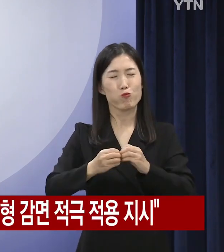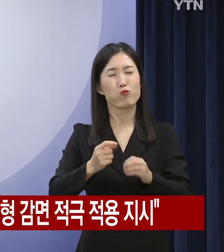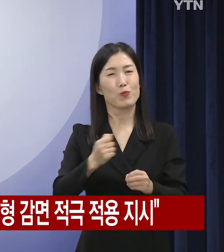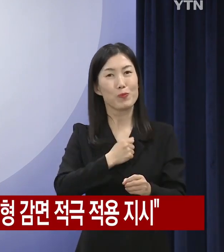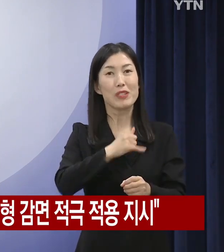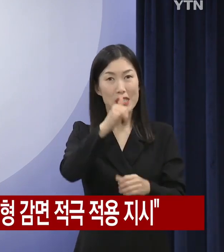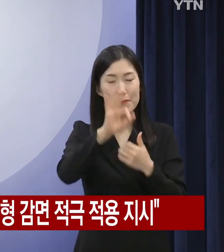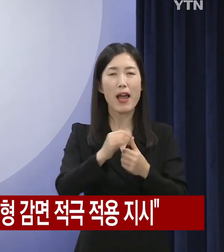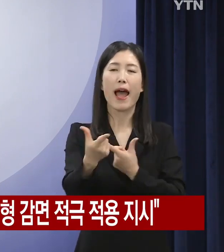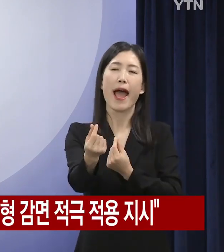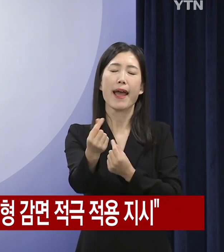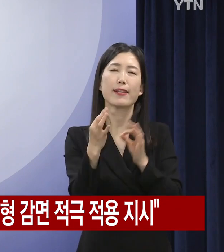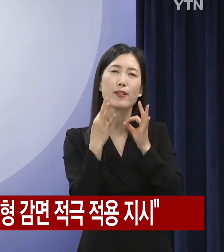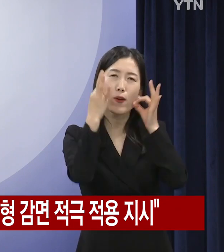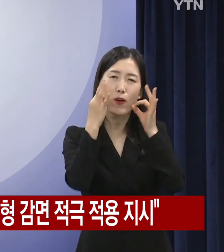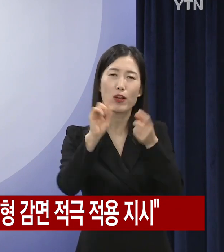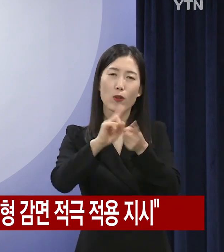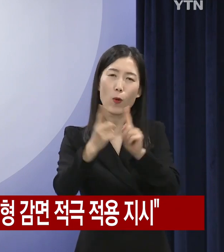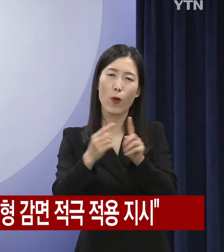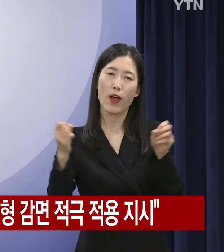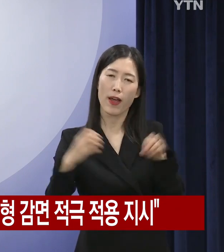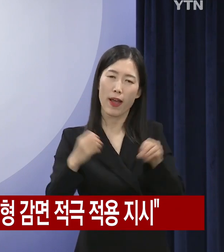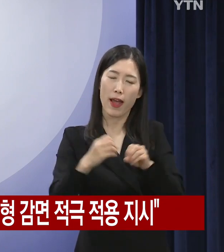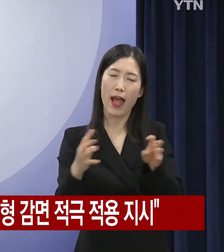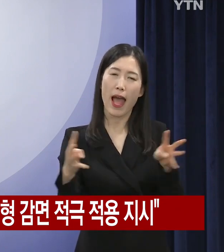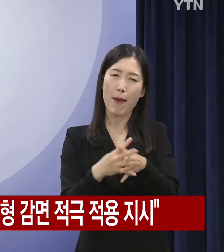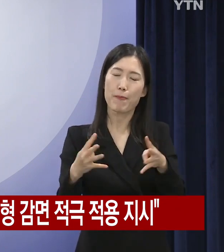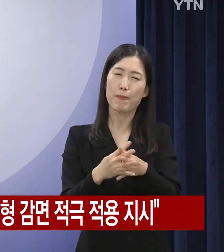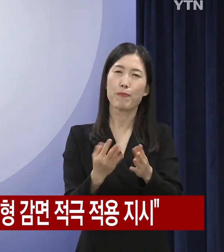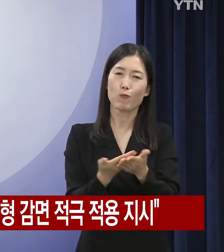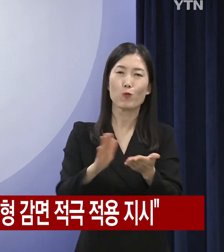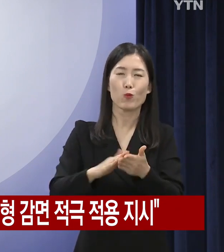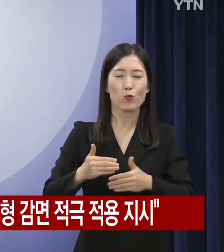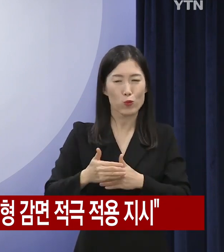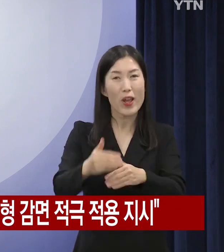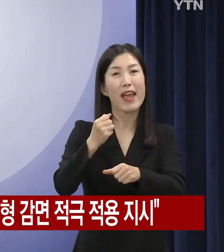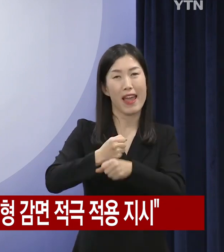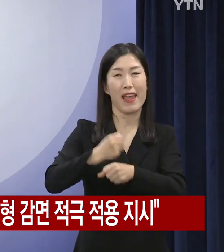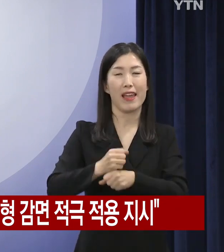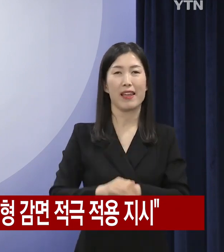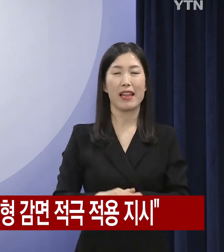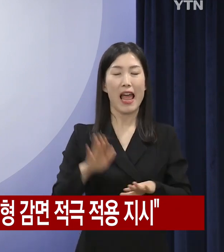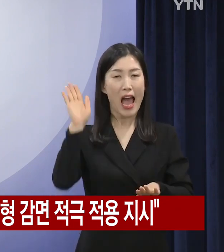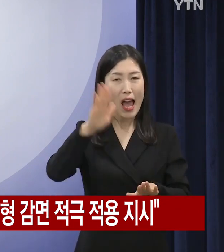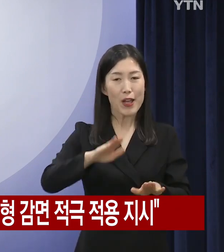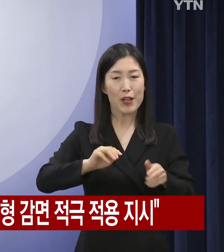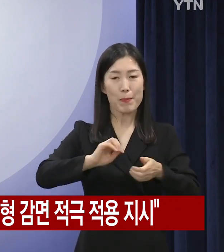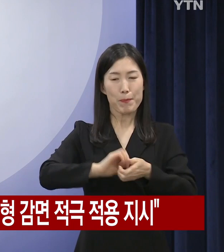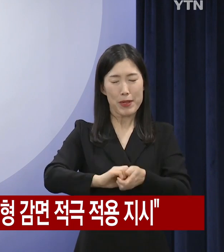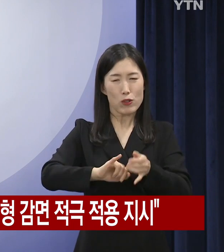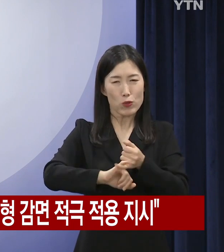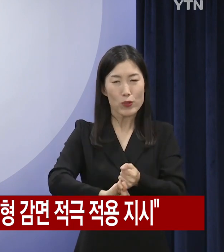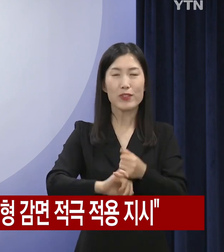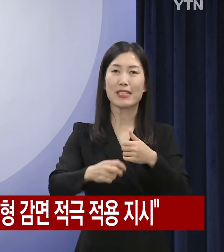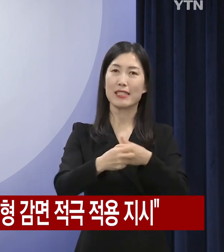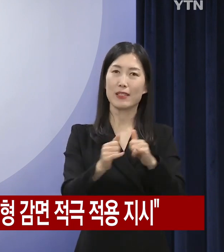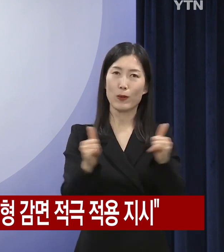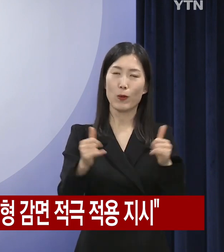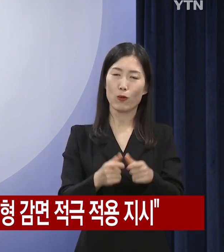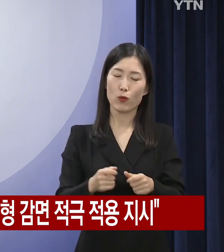개혁을 통해 바꾸어 가겠습니다. 필수 의료 강화를 위해 의료 현장에서